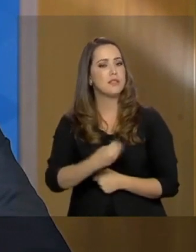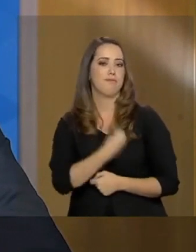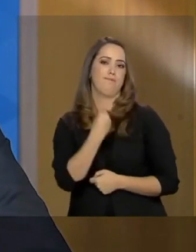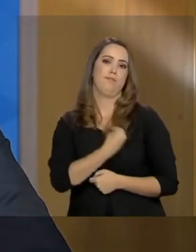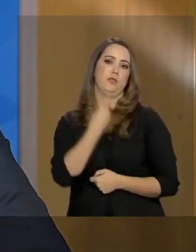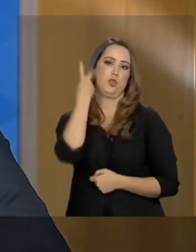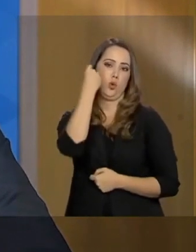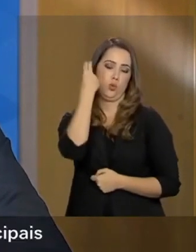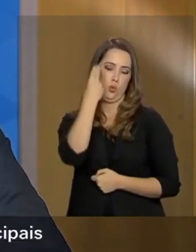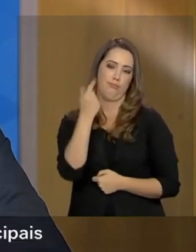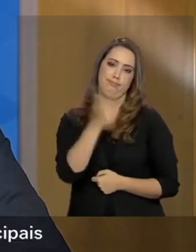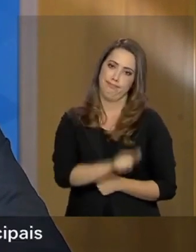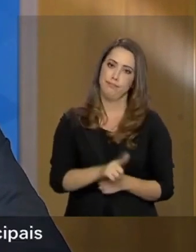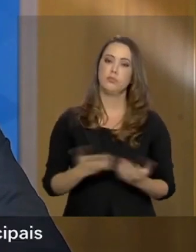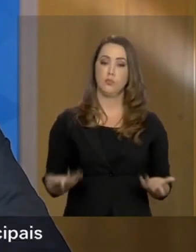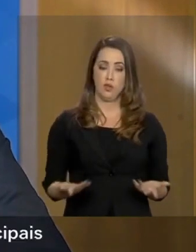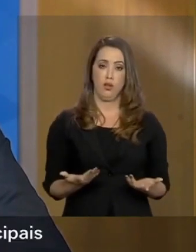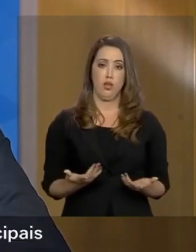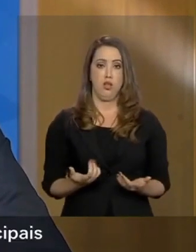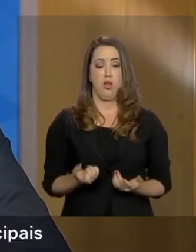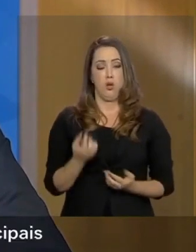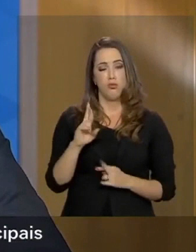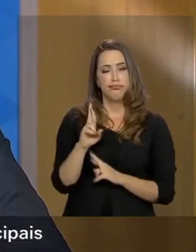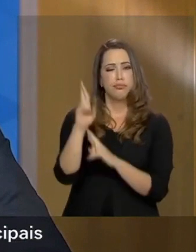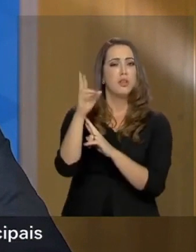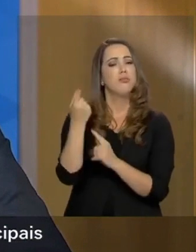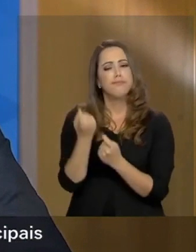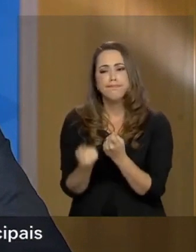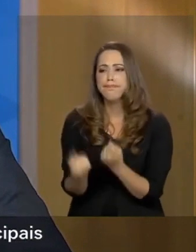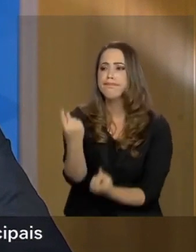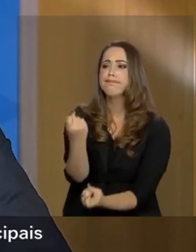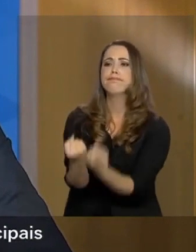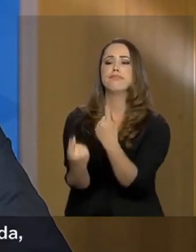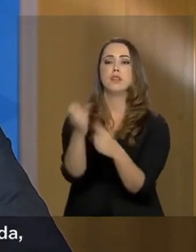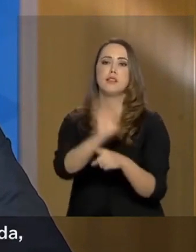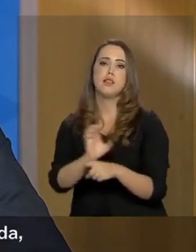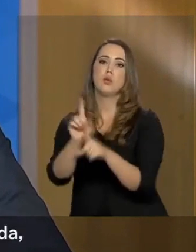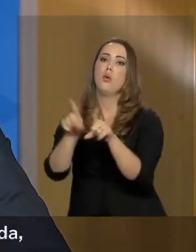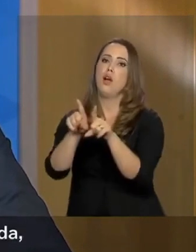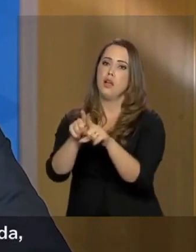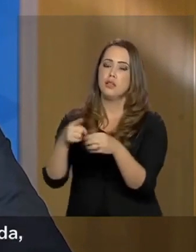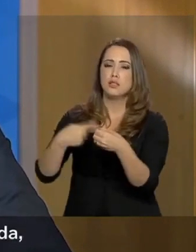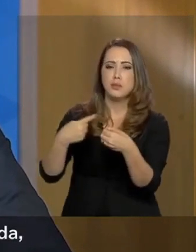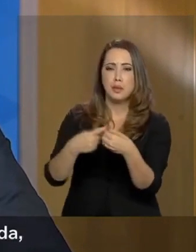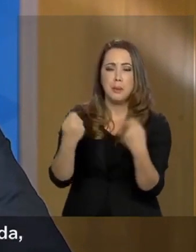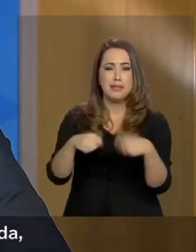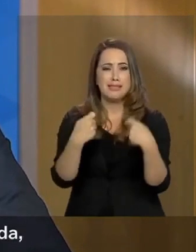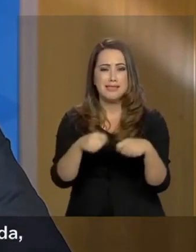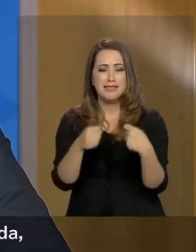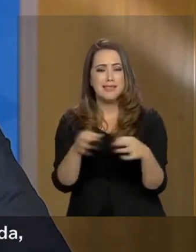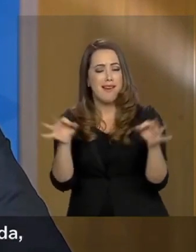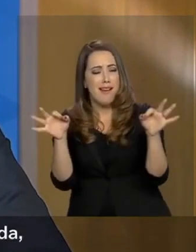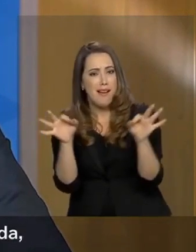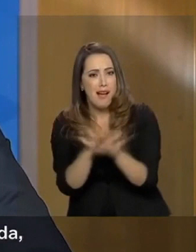devons revenir à la normalité. Quelques États et autorités municipales doivent abandonner la politique de la terre brûlée, l'interdiction des